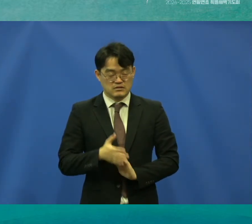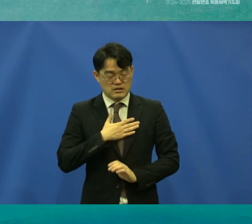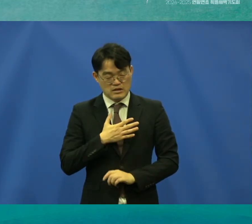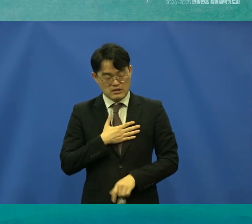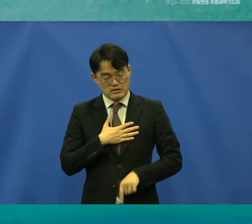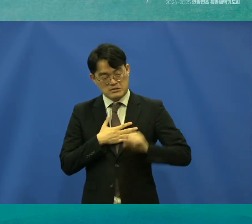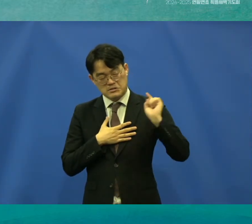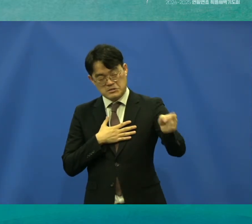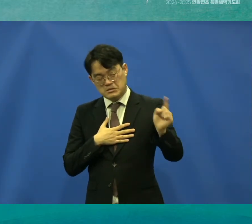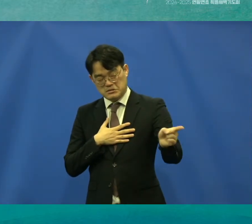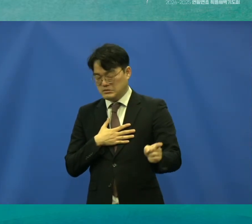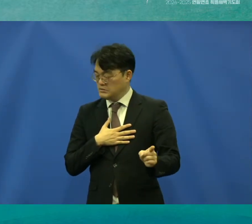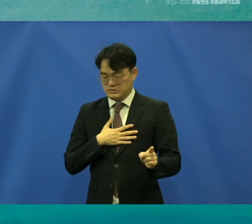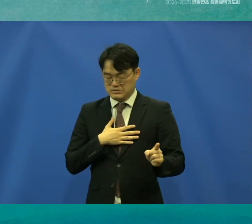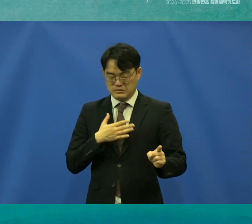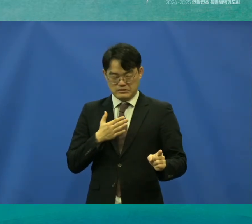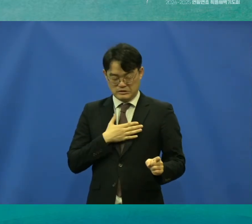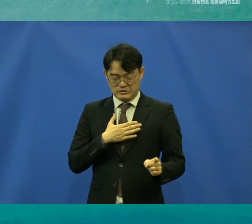그러지?